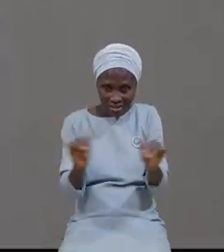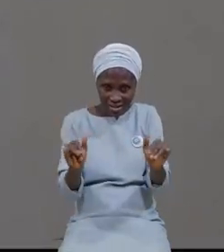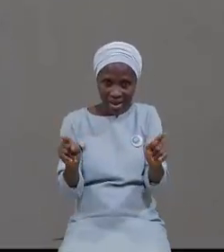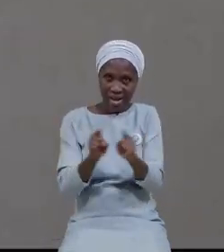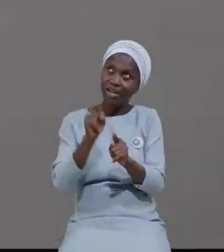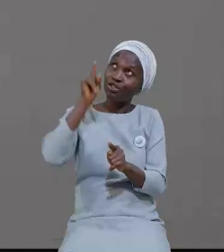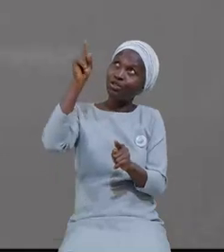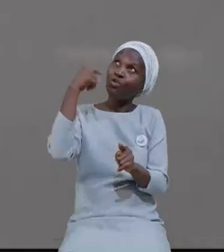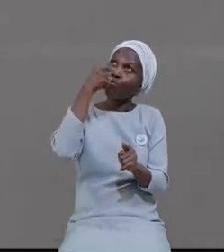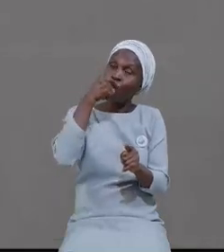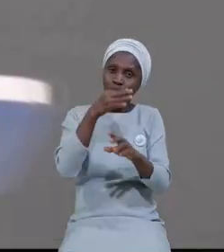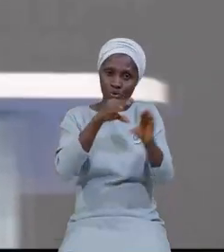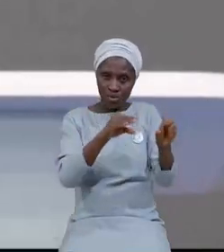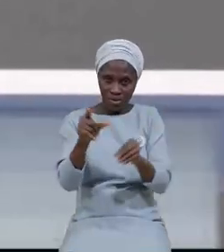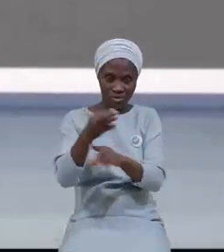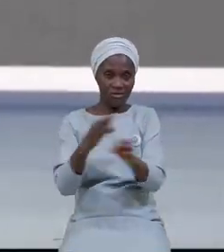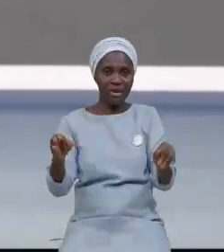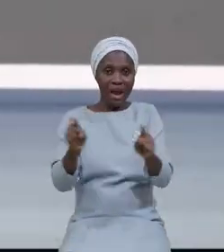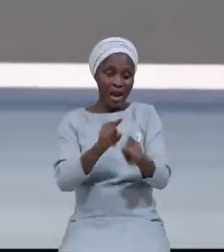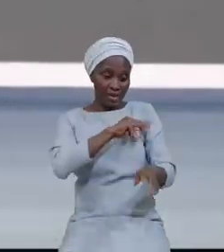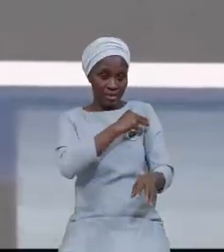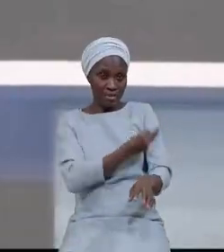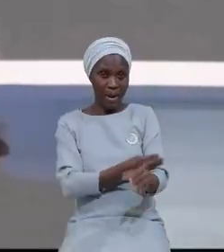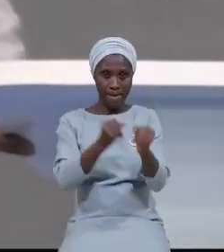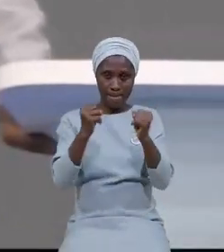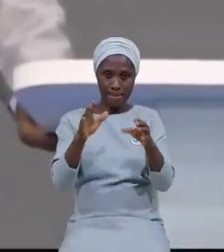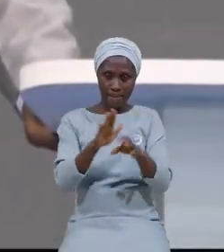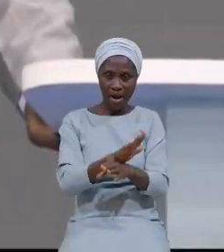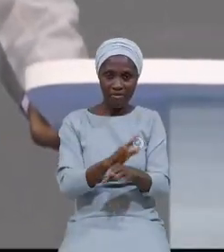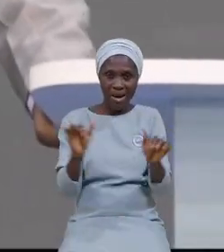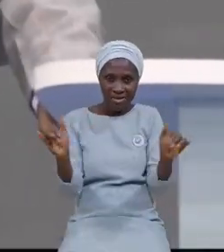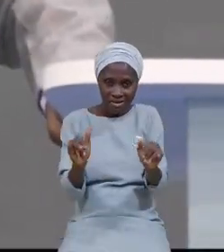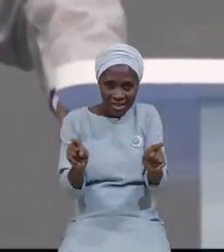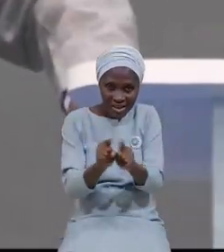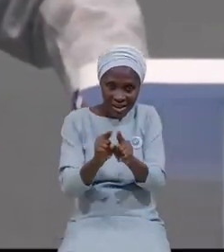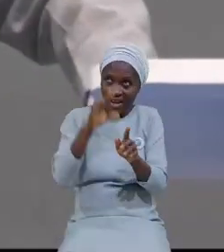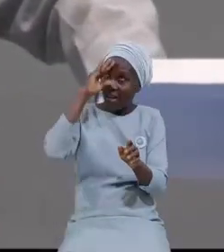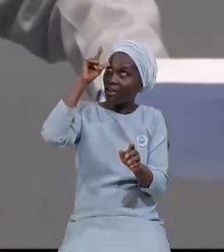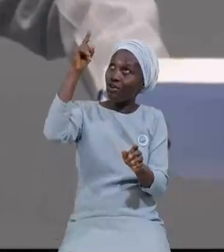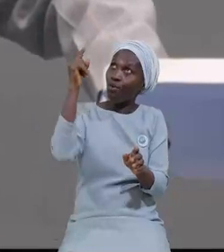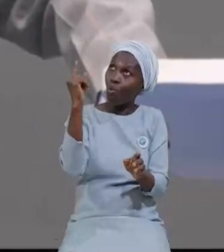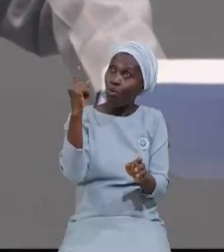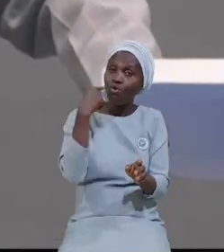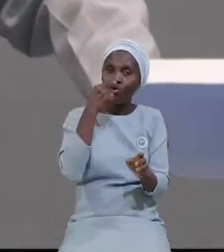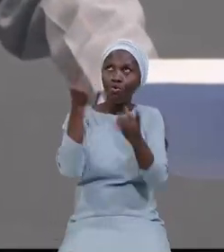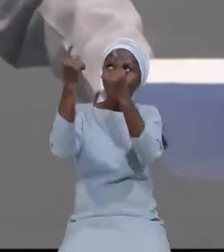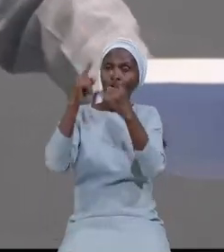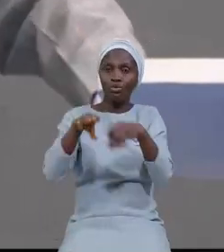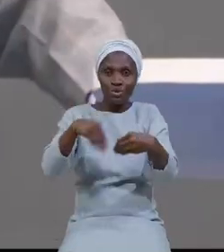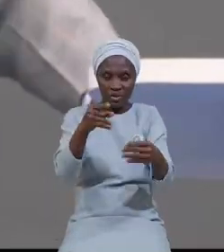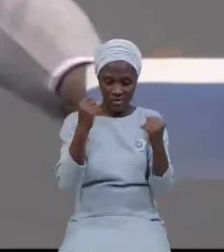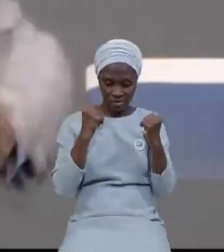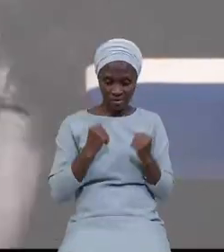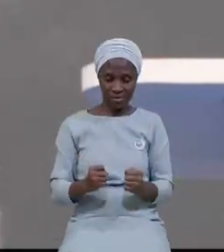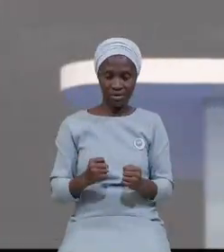t'a libéré aussi puissant aussi fort que celui qui est venu te